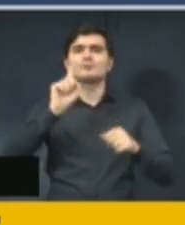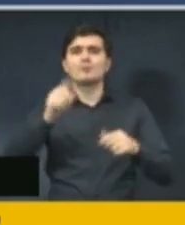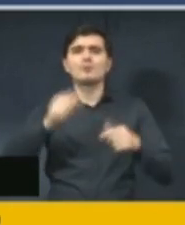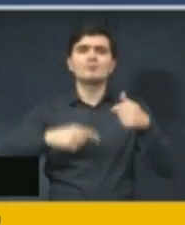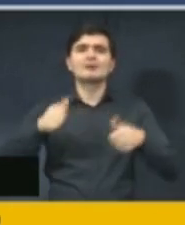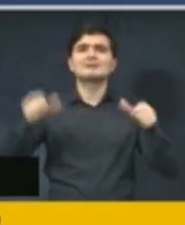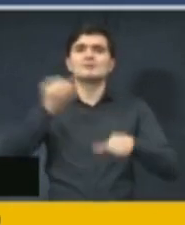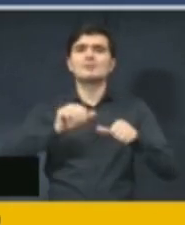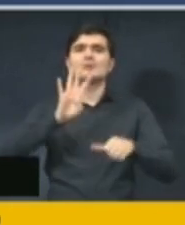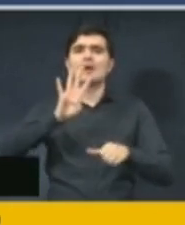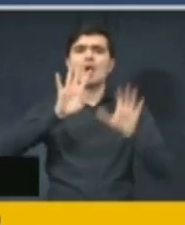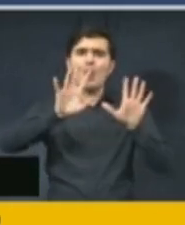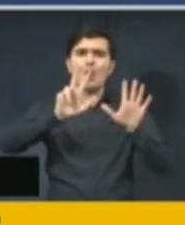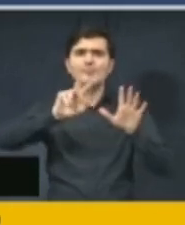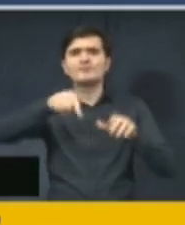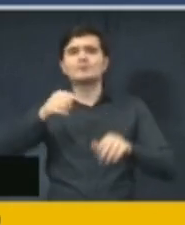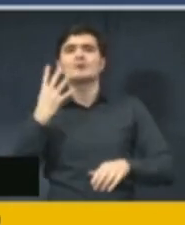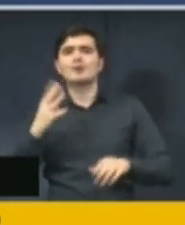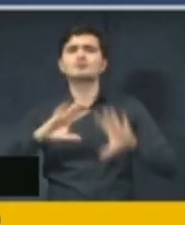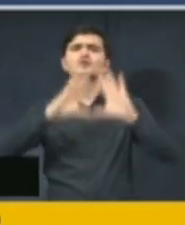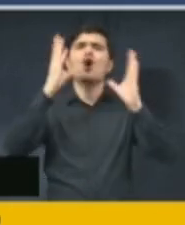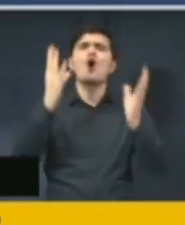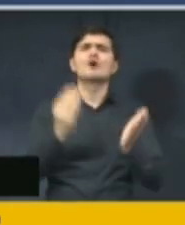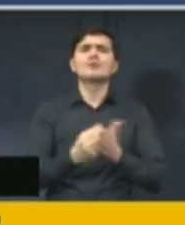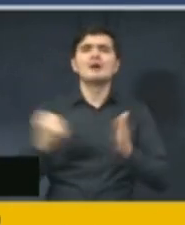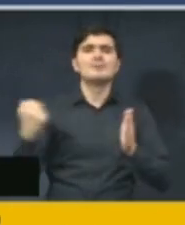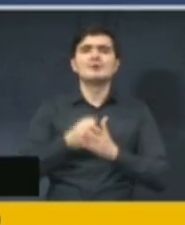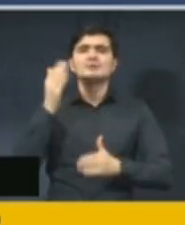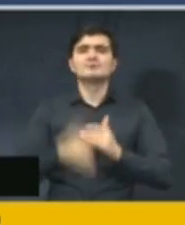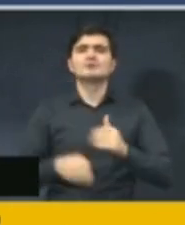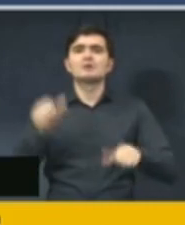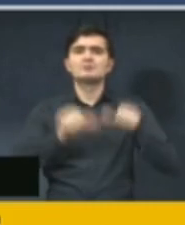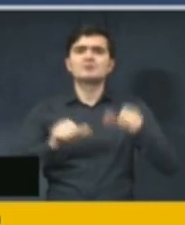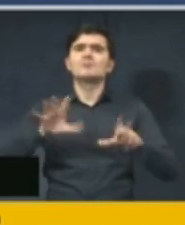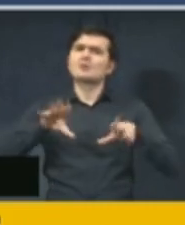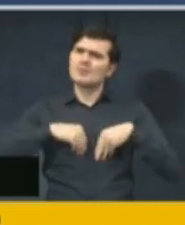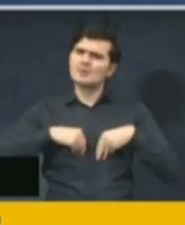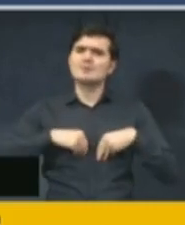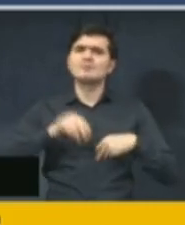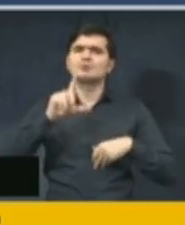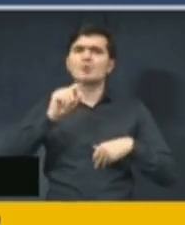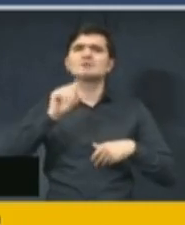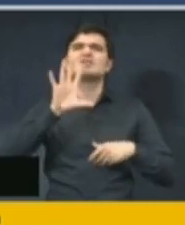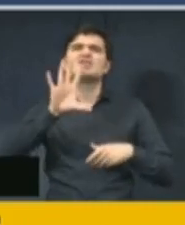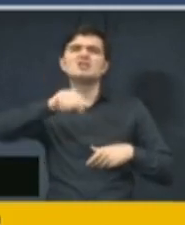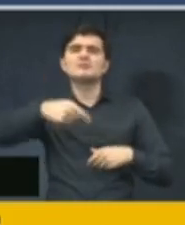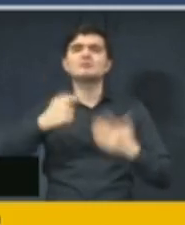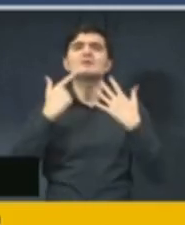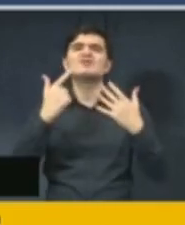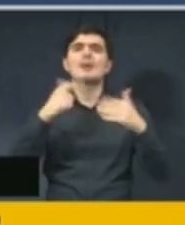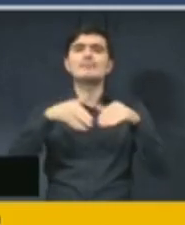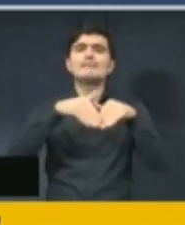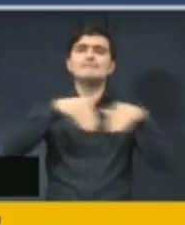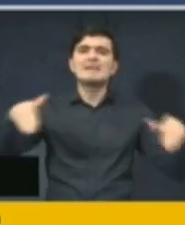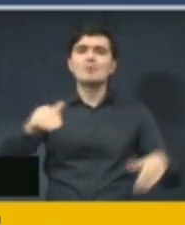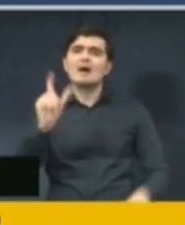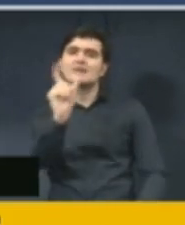septembrie 8,4. În total, până la finalul septembrie ar trebui să avem 25,7 milioane doze în România de